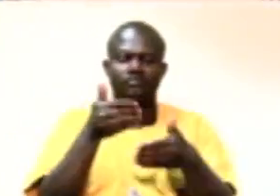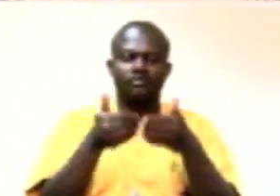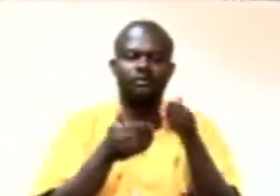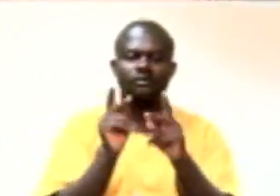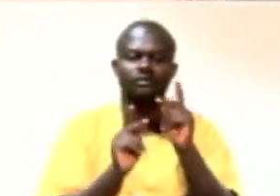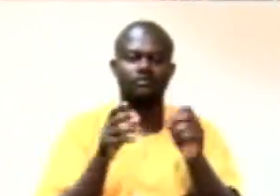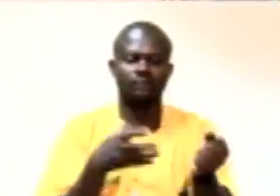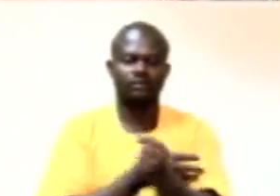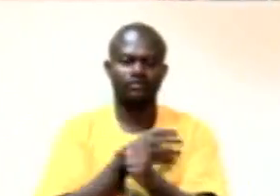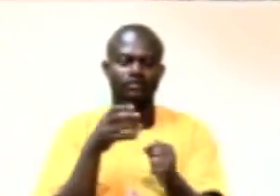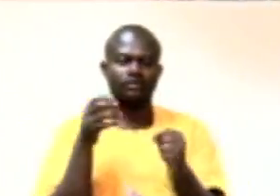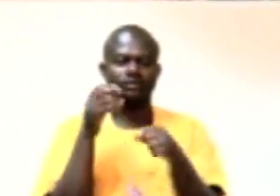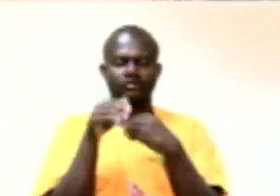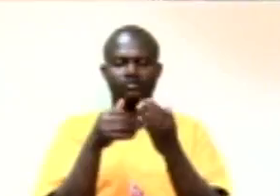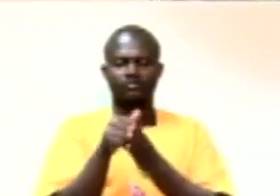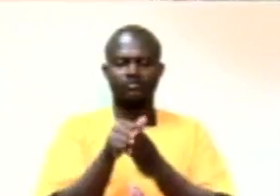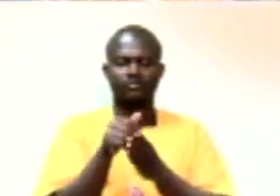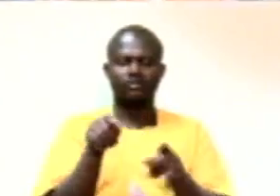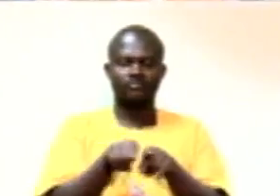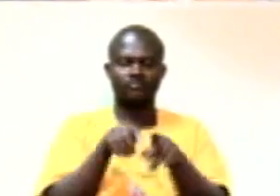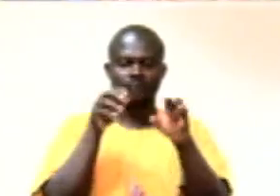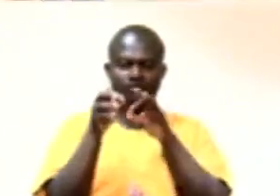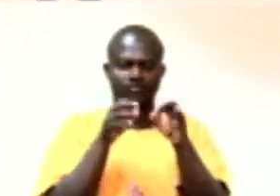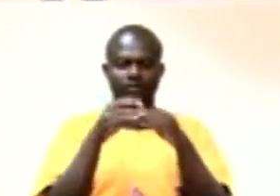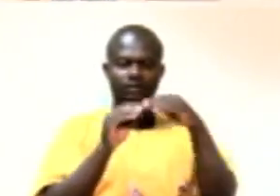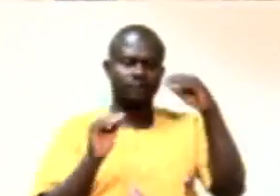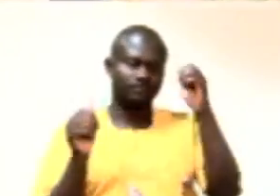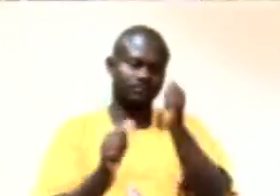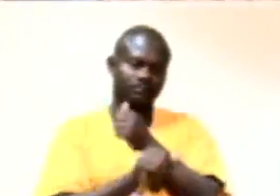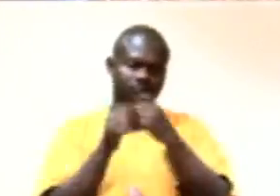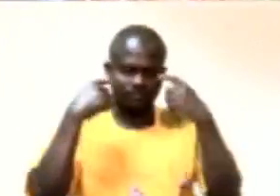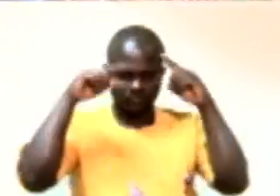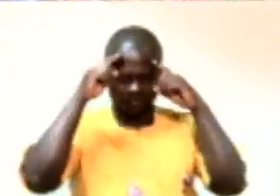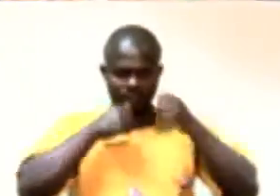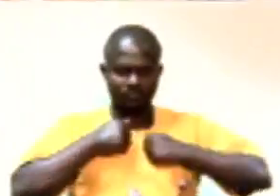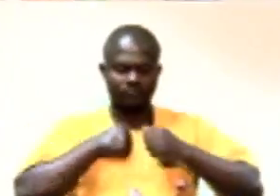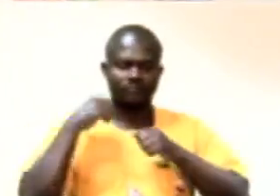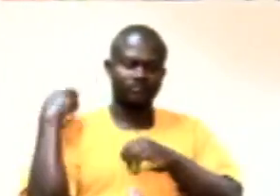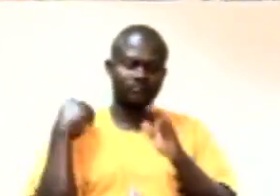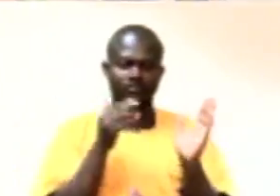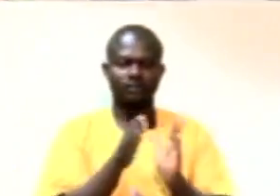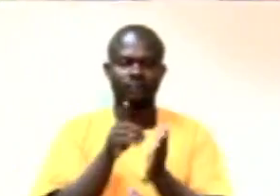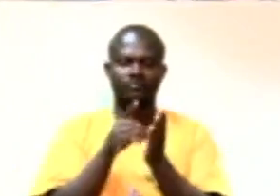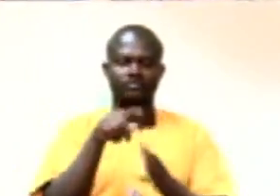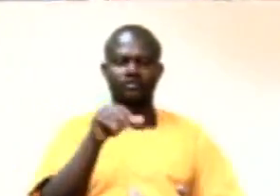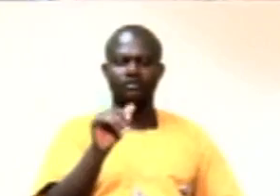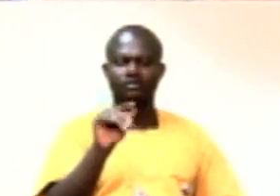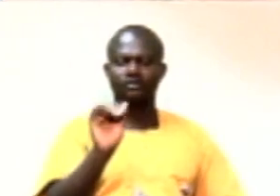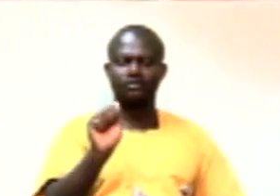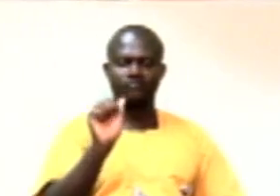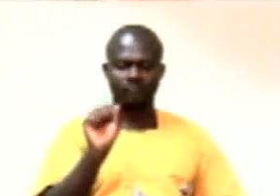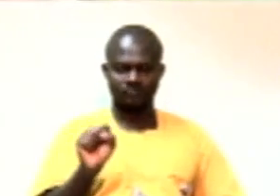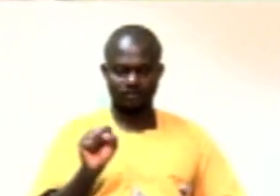kwegereza ubushobozi n'ububasha za koleji. Nkuko bisobanurwa n'umuyobozi wungirije wa kaminuza y'u Rwanda ushinzwe igenamigambi, Dr. Papias Musafiri